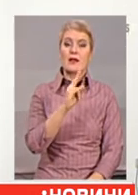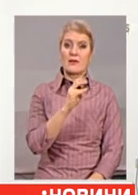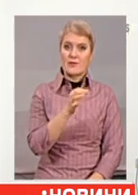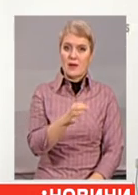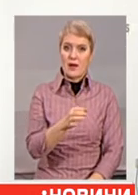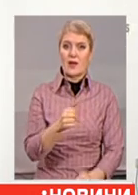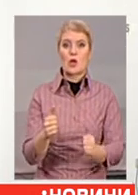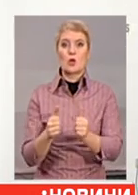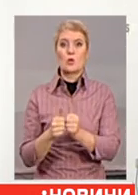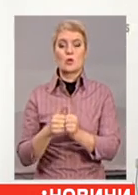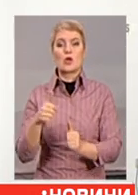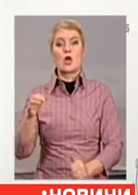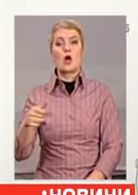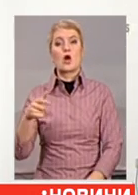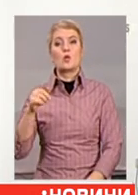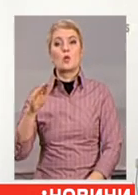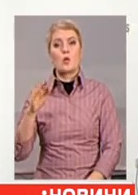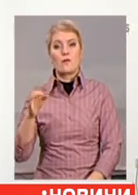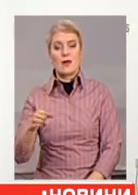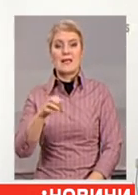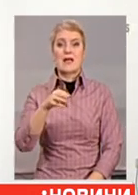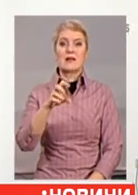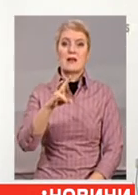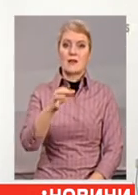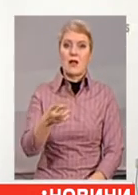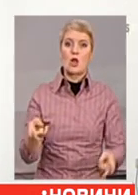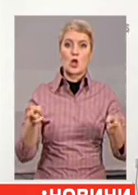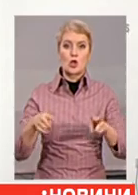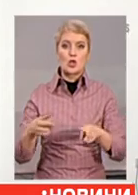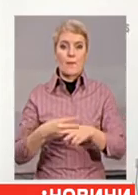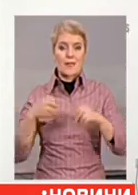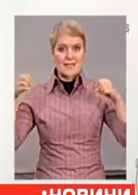сусідству з нею Гнутове і Сартана залишилися без світла.